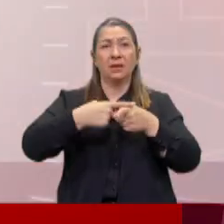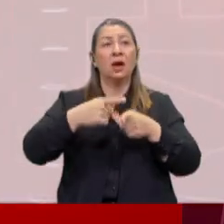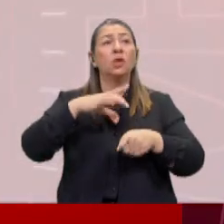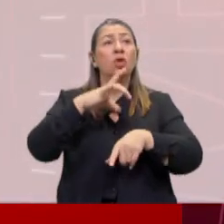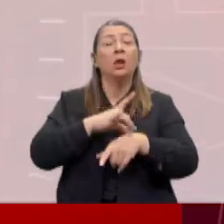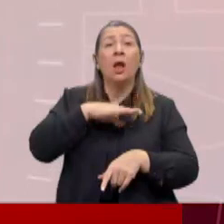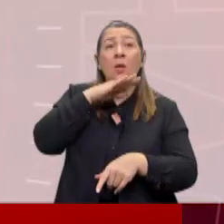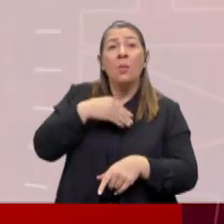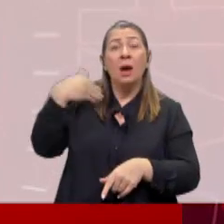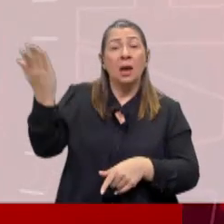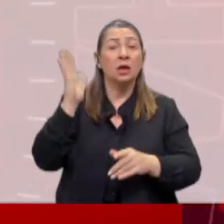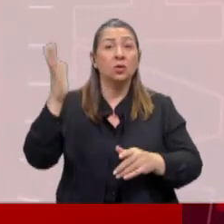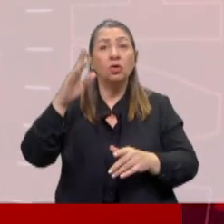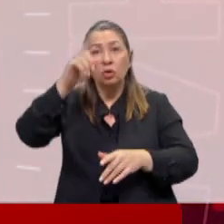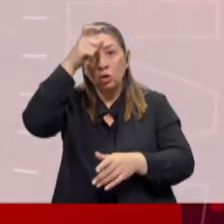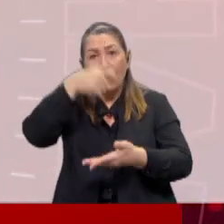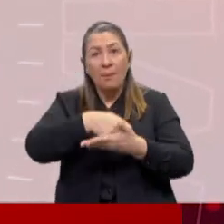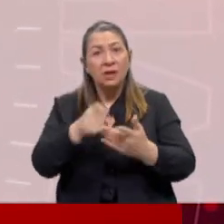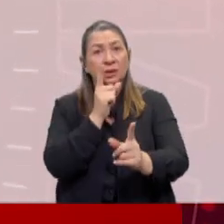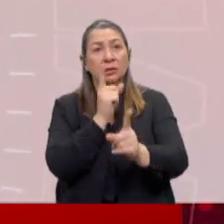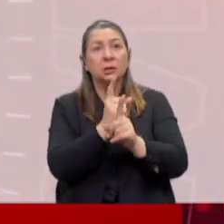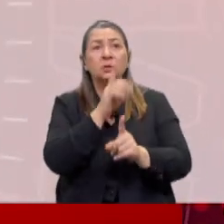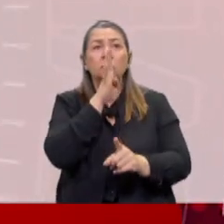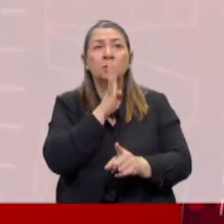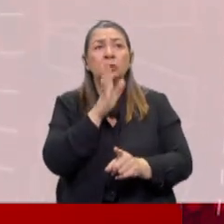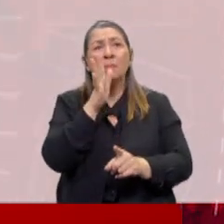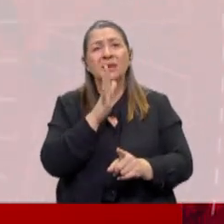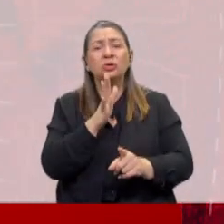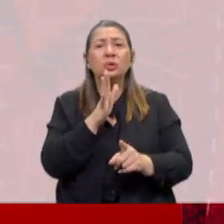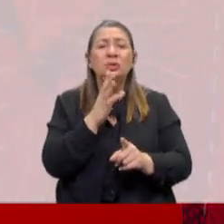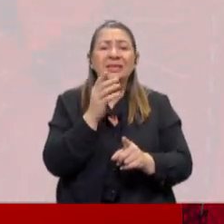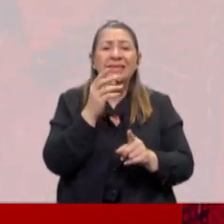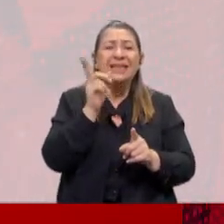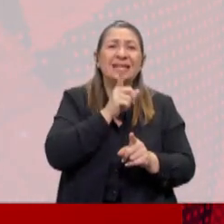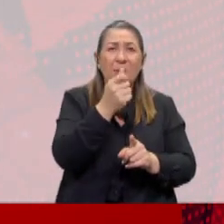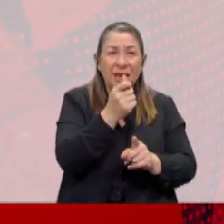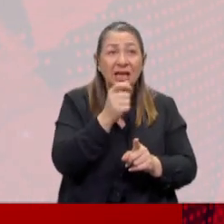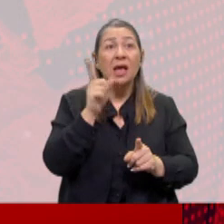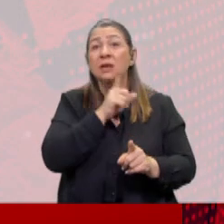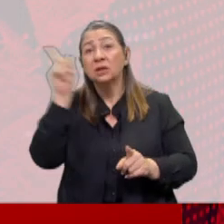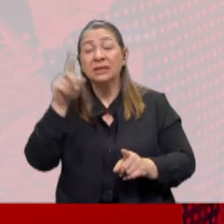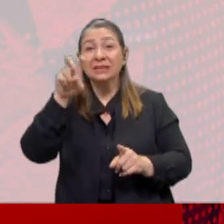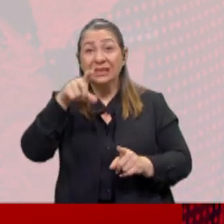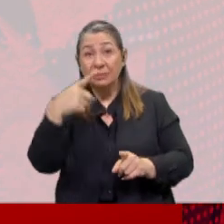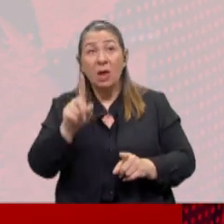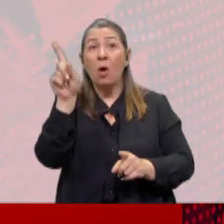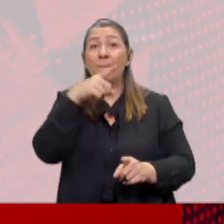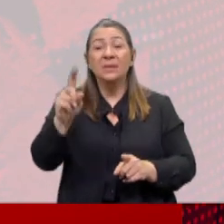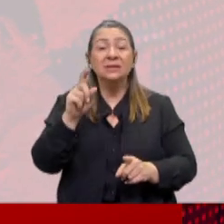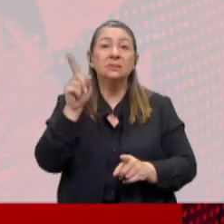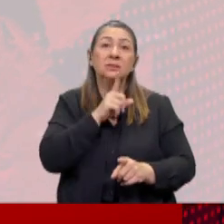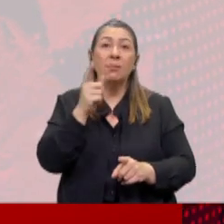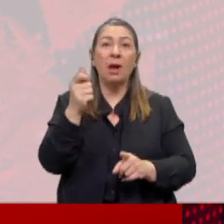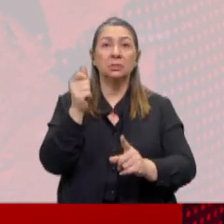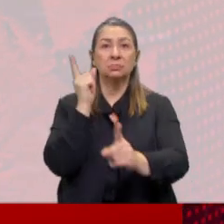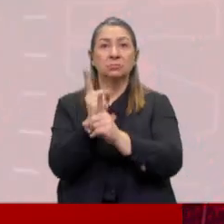dışına gidiyor çünkü Türkiye'de maaşlarının karşılığı 400-500 sterlinken İngiltere'de 8.000 ile 10.000 sterlin arasına